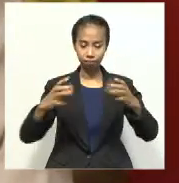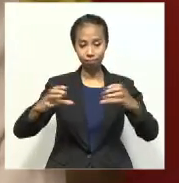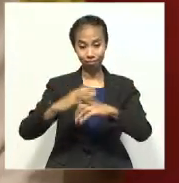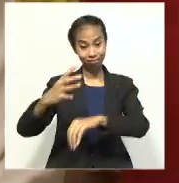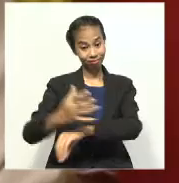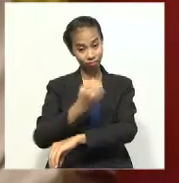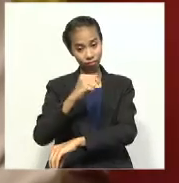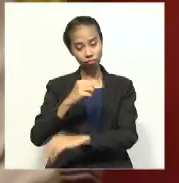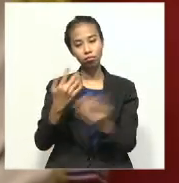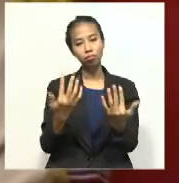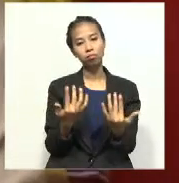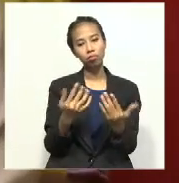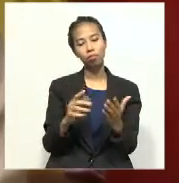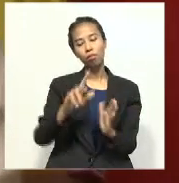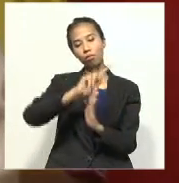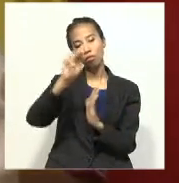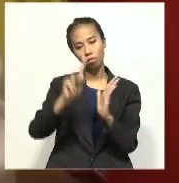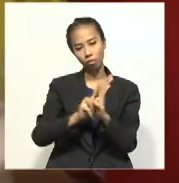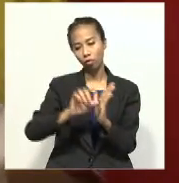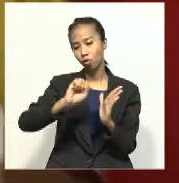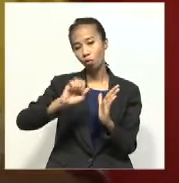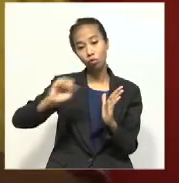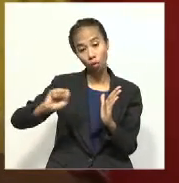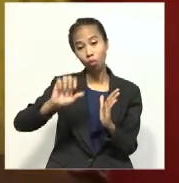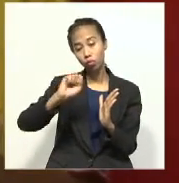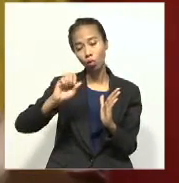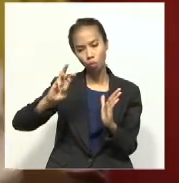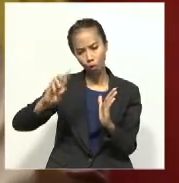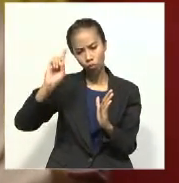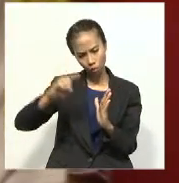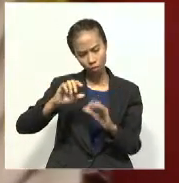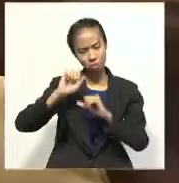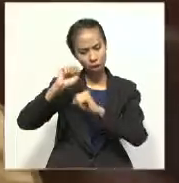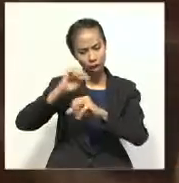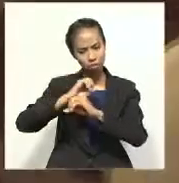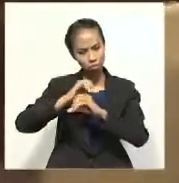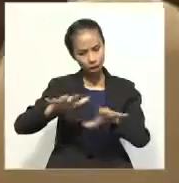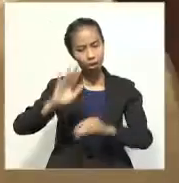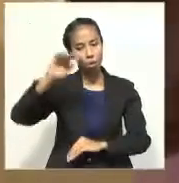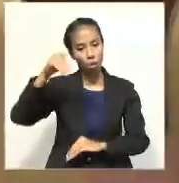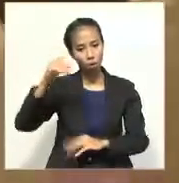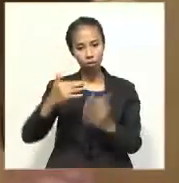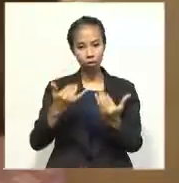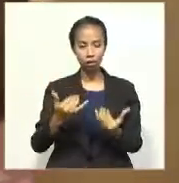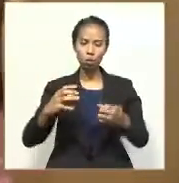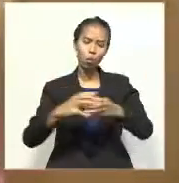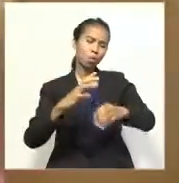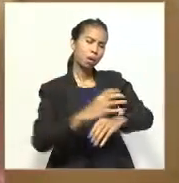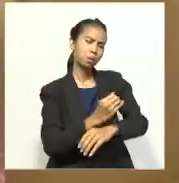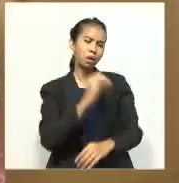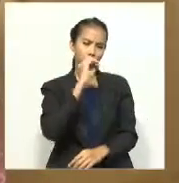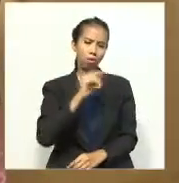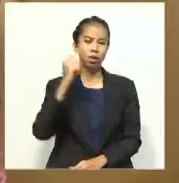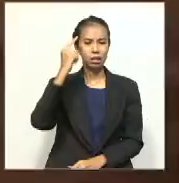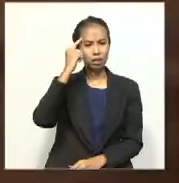าจะต้องรอร่างกฎหมายว่าด้วยส.ส.และส.ว.ประกาศใช้ก่อนส่วนกรณีที่พรรคการเมืองมองว่าการทำ